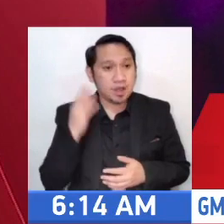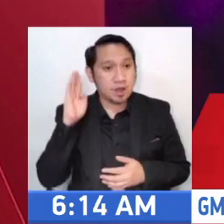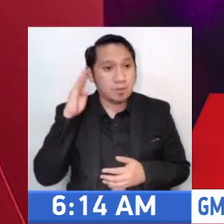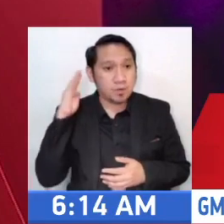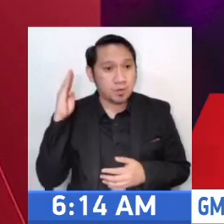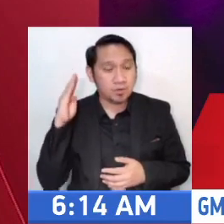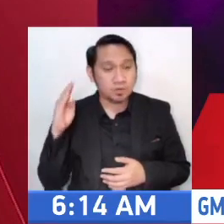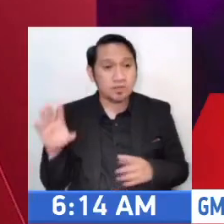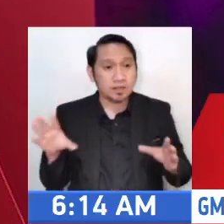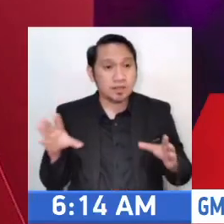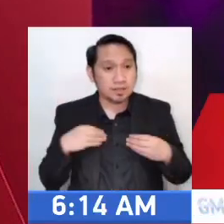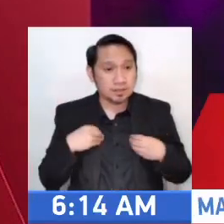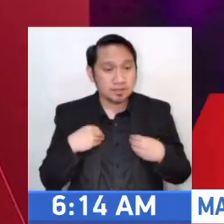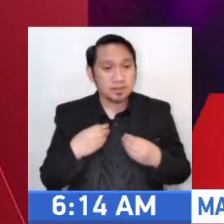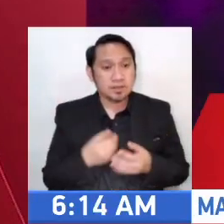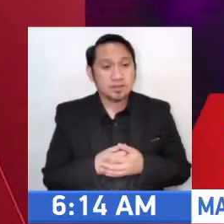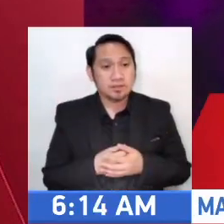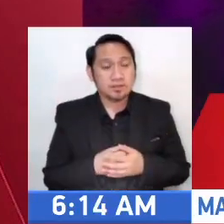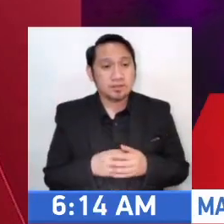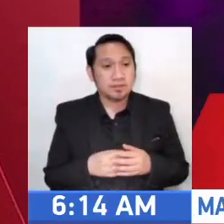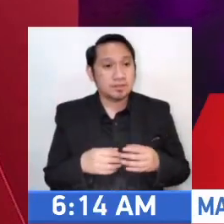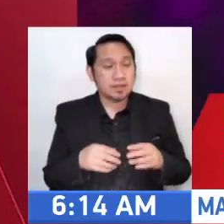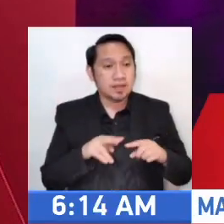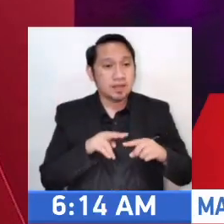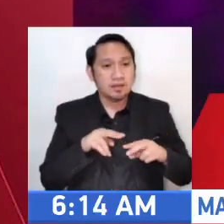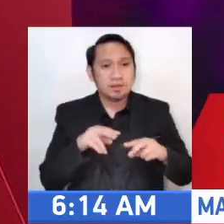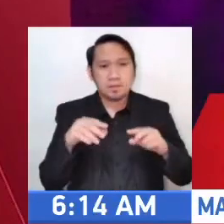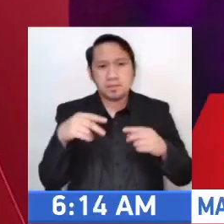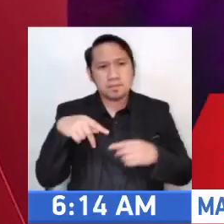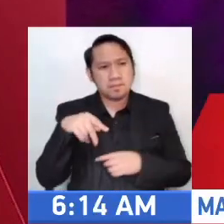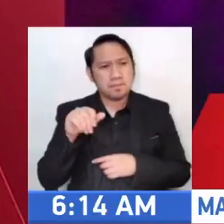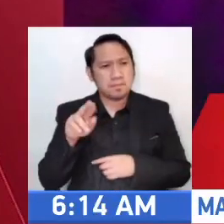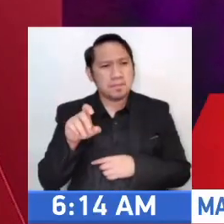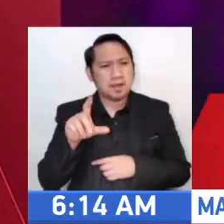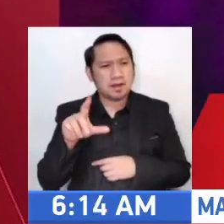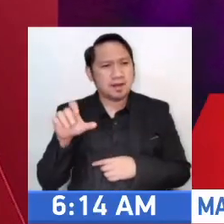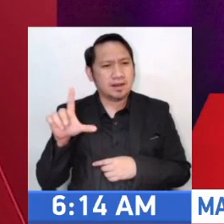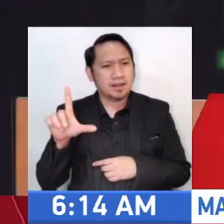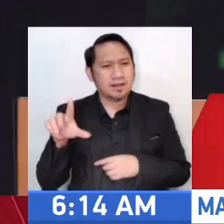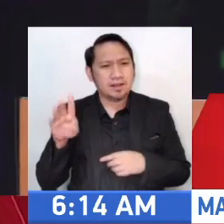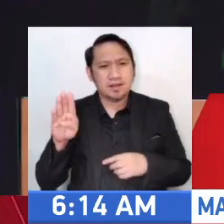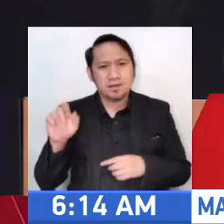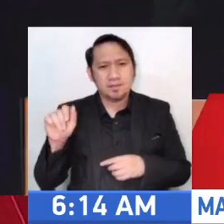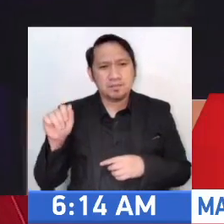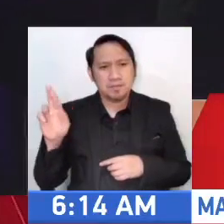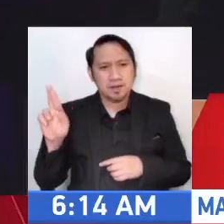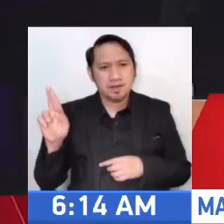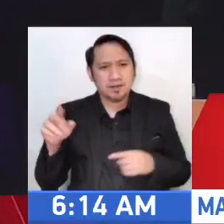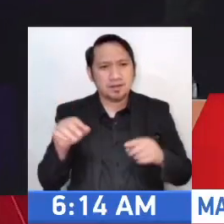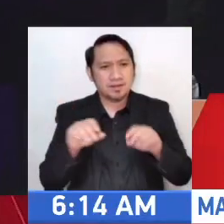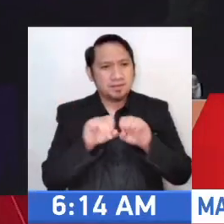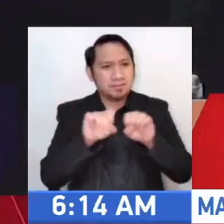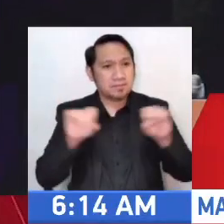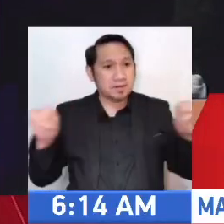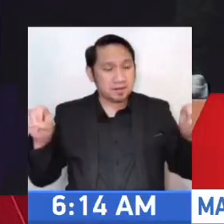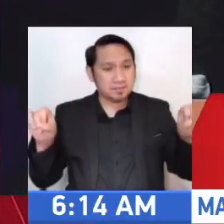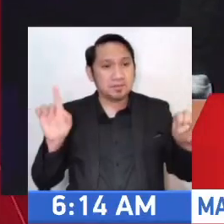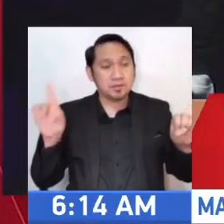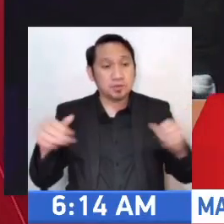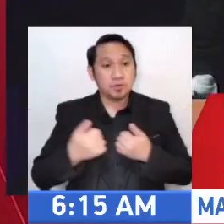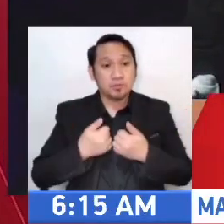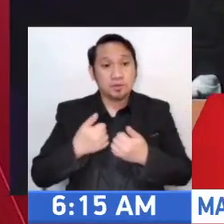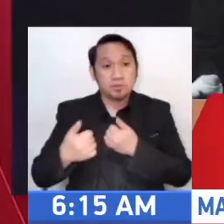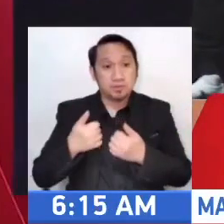sa parallel bars sa score na 15.366. Ang kalaban niyang mula China na si Zhu